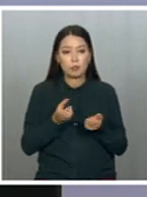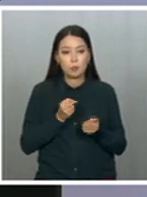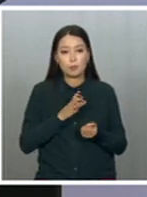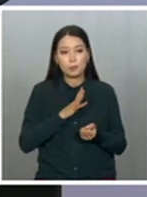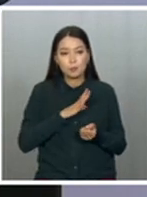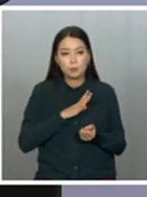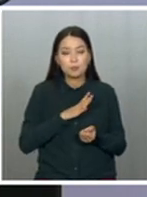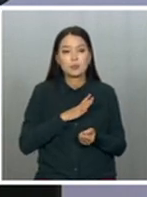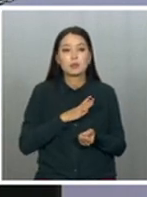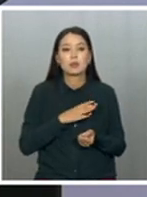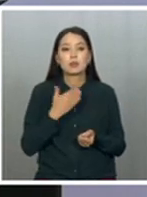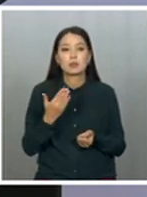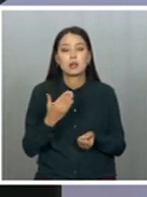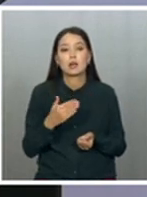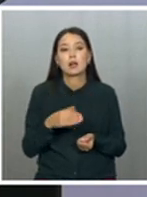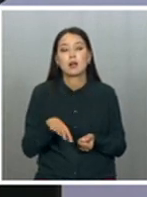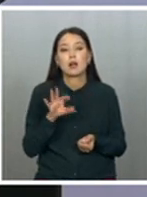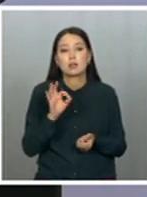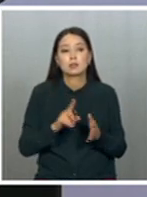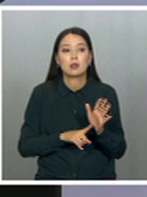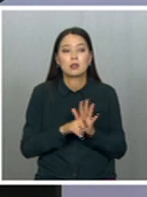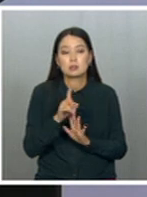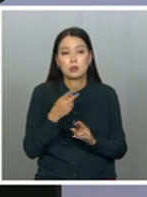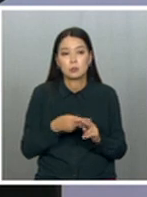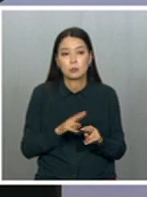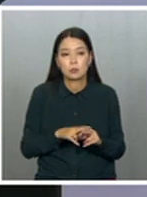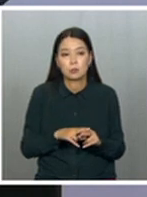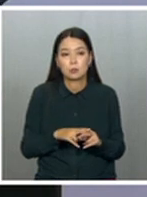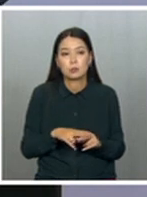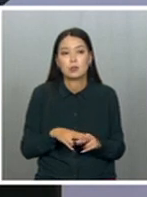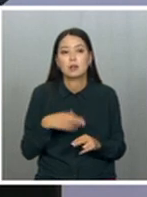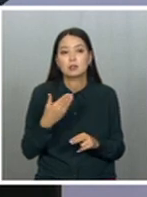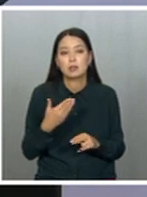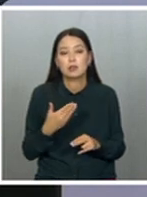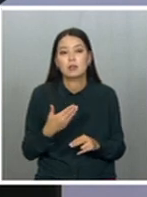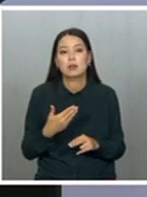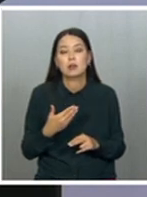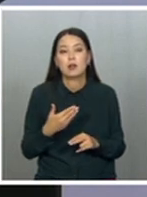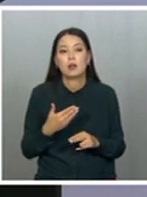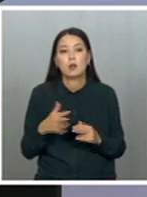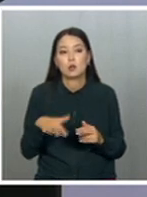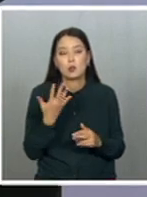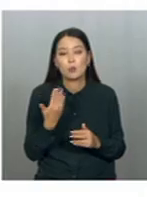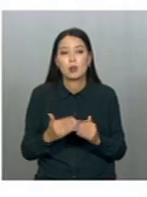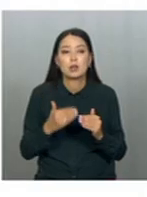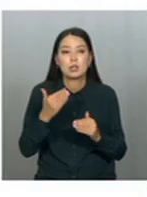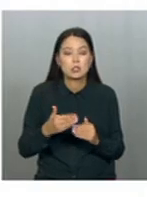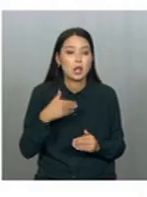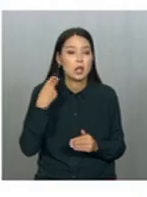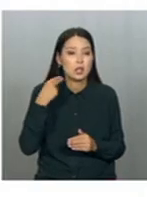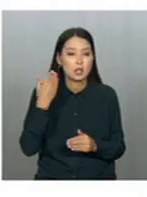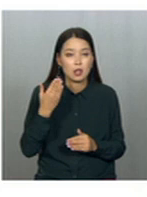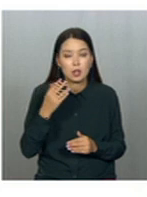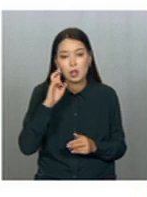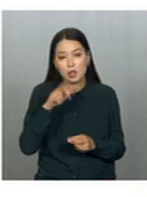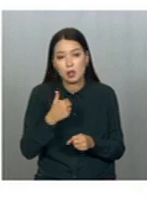нақты қадамның біз тек экономикалық қырын ғана қарастырып жатырмыз. Десе де бұл 100 нақты қадамда елбасымыз таяу жылдардағы мақсат межені